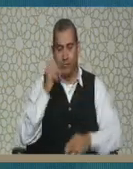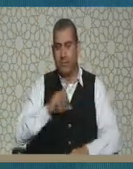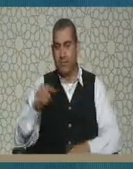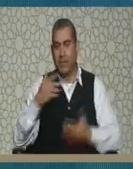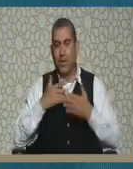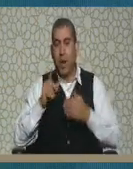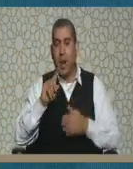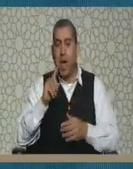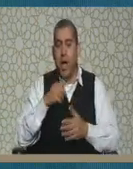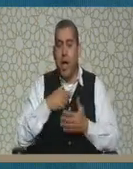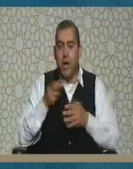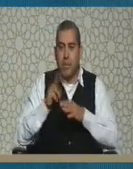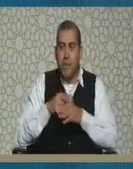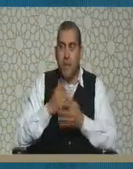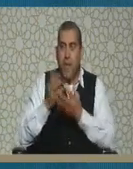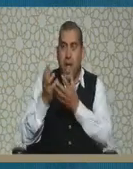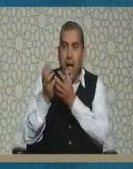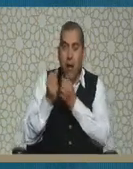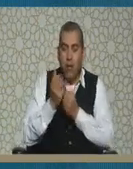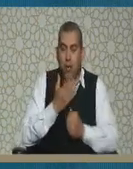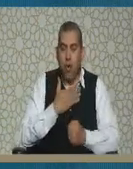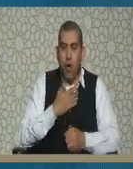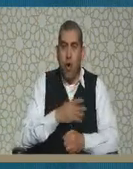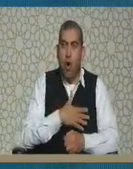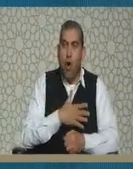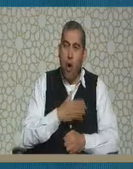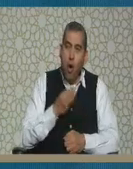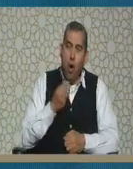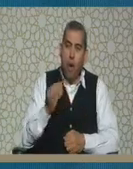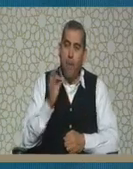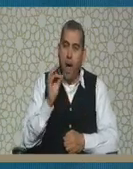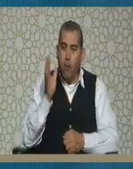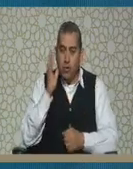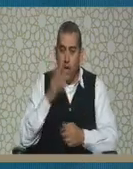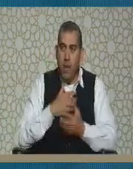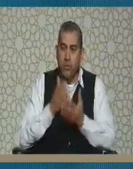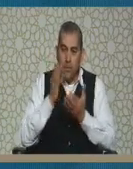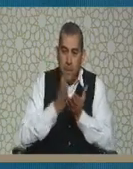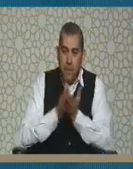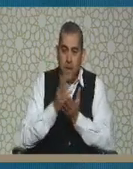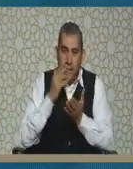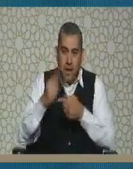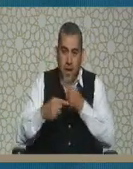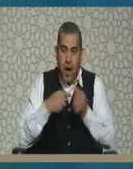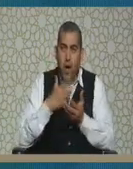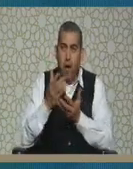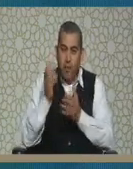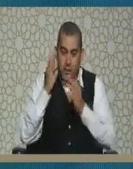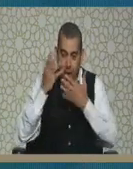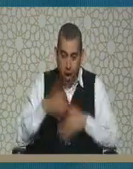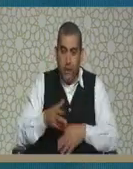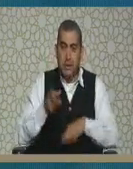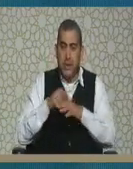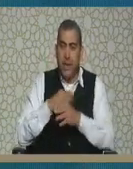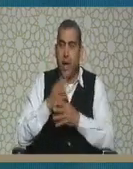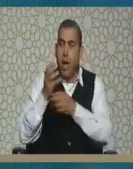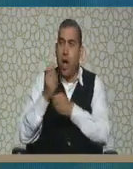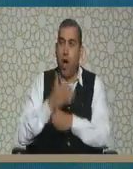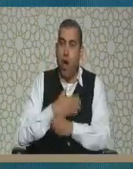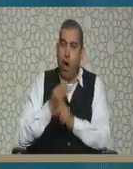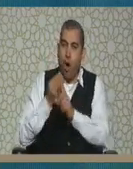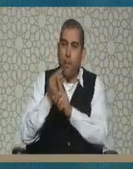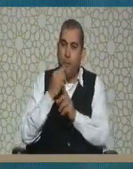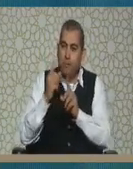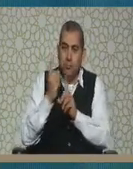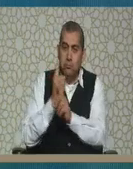تتحول العباده من حب العباده الى عباده الحب وكله وانت خلاص كنت في لقاء في لقاء